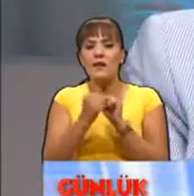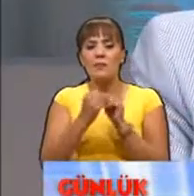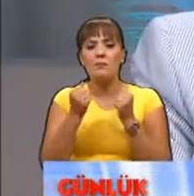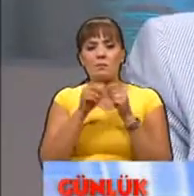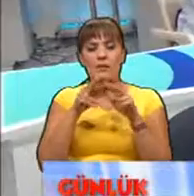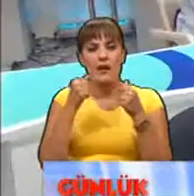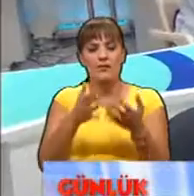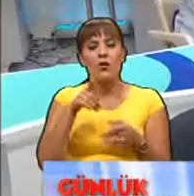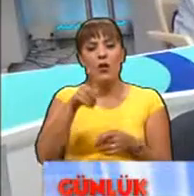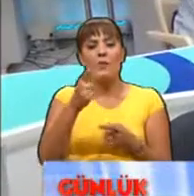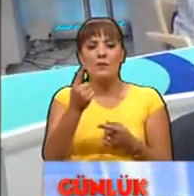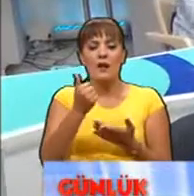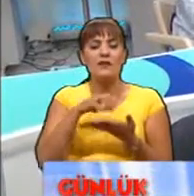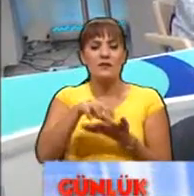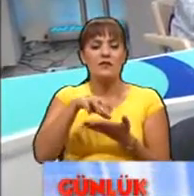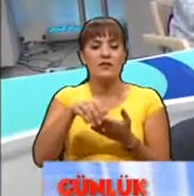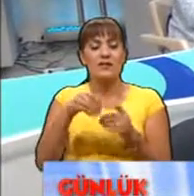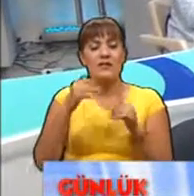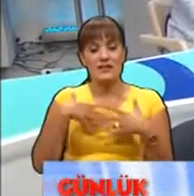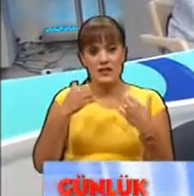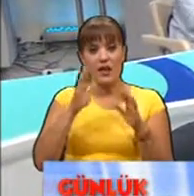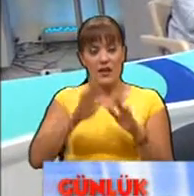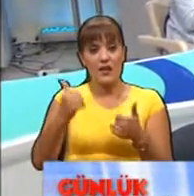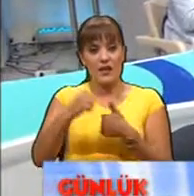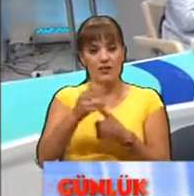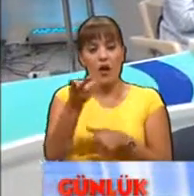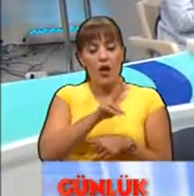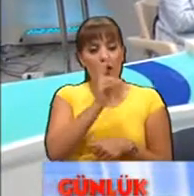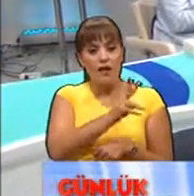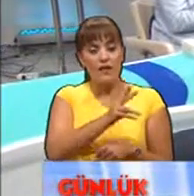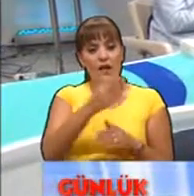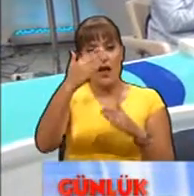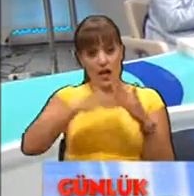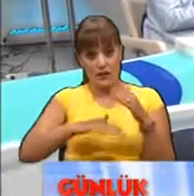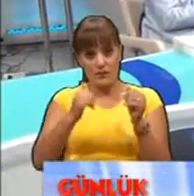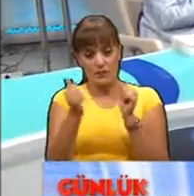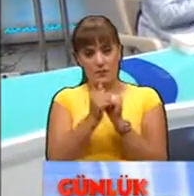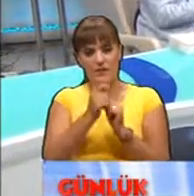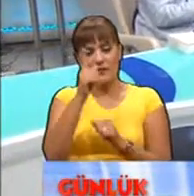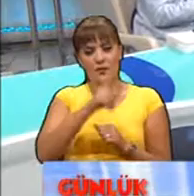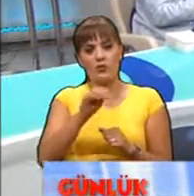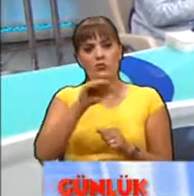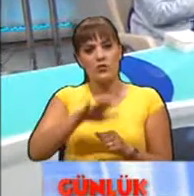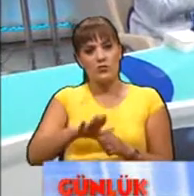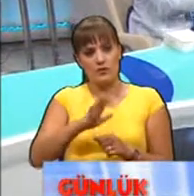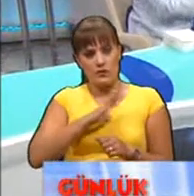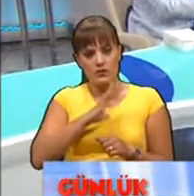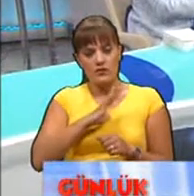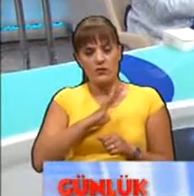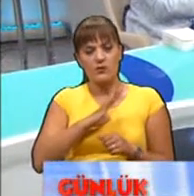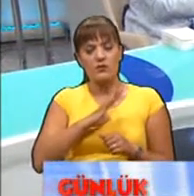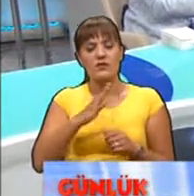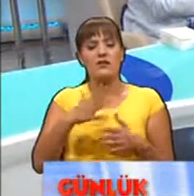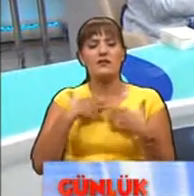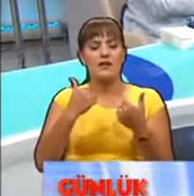mirasçıysa miras hissesi ona göre değişiyor. Sağ kalan eş ölenin alt soyuyla birlikte mirasçı. Çocuk var.